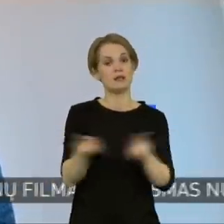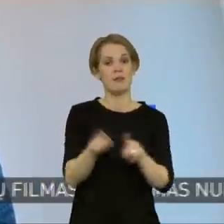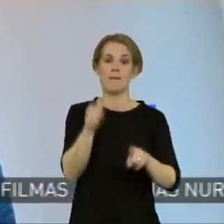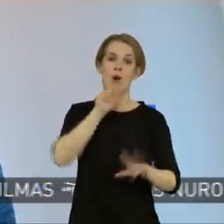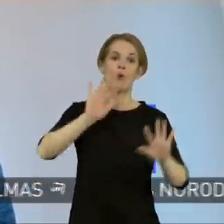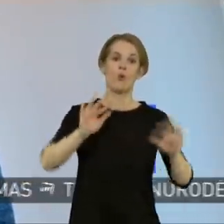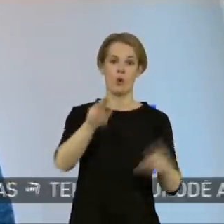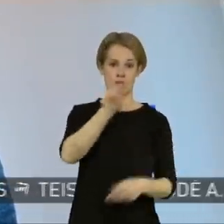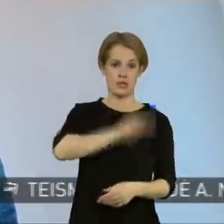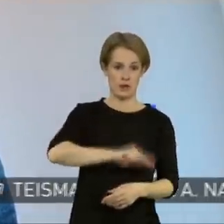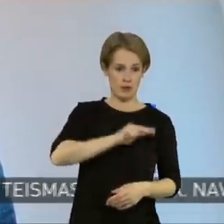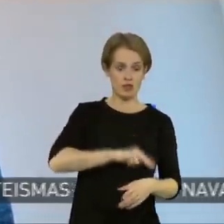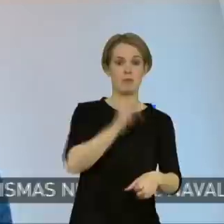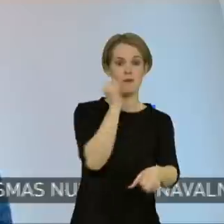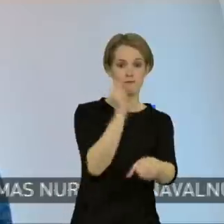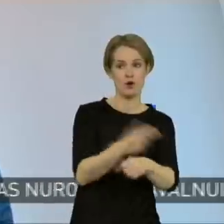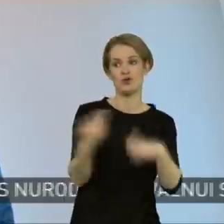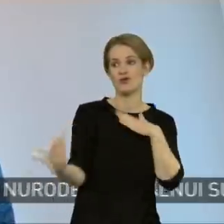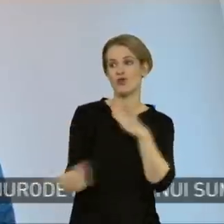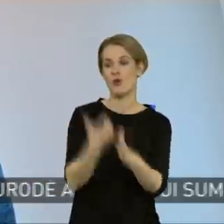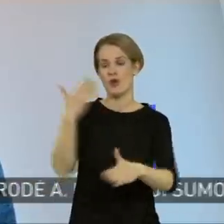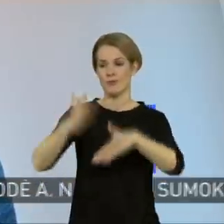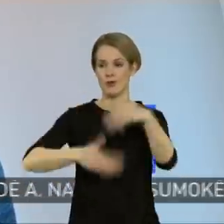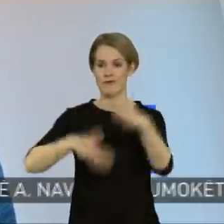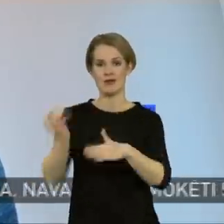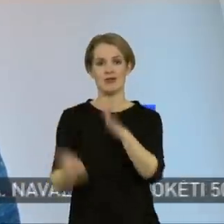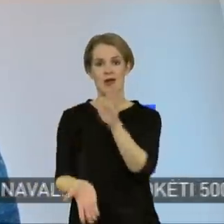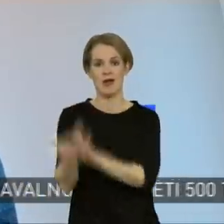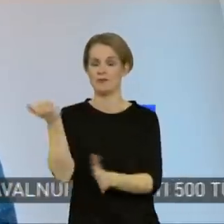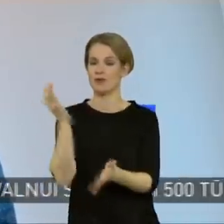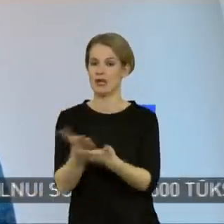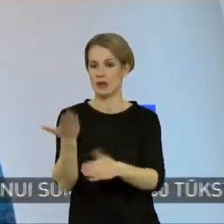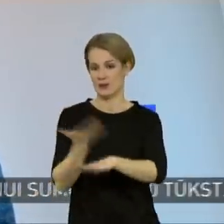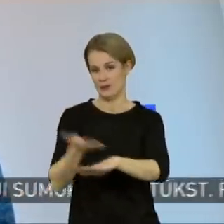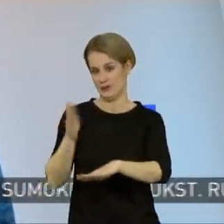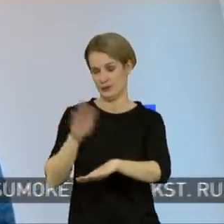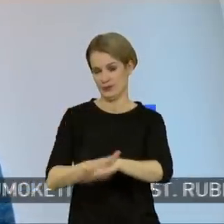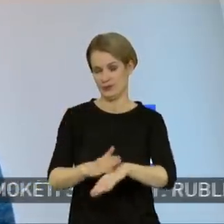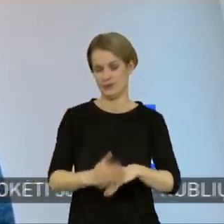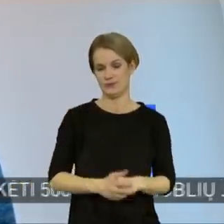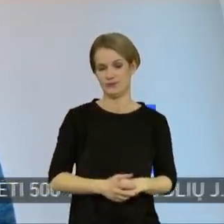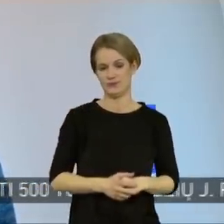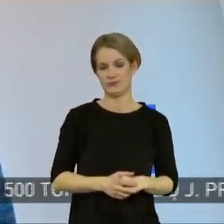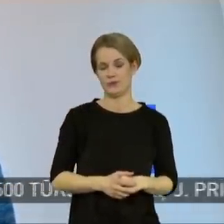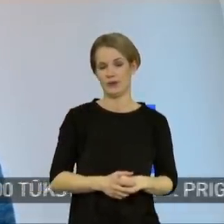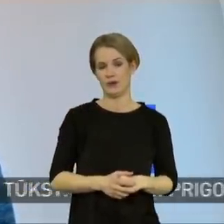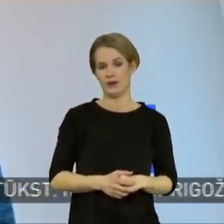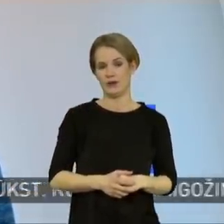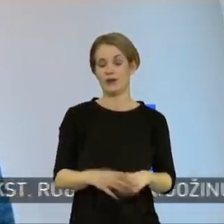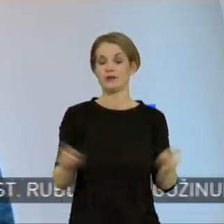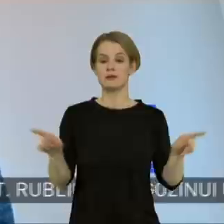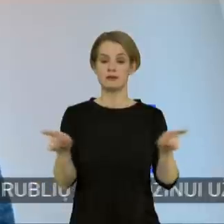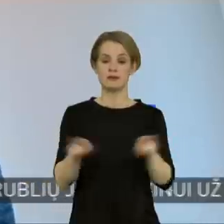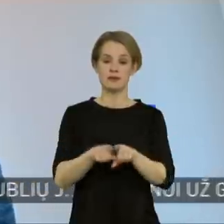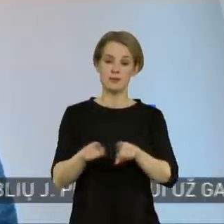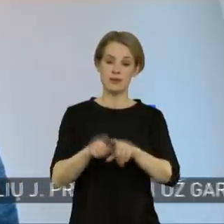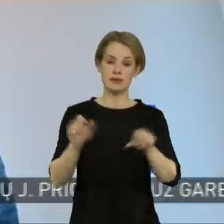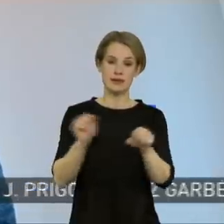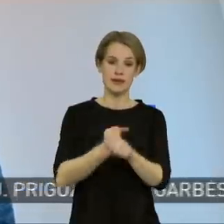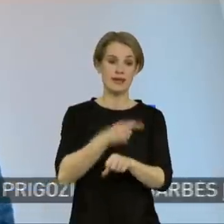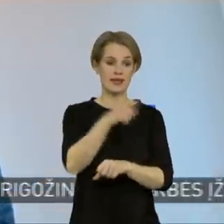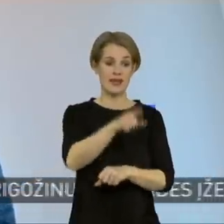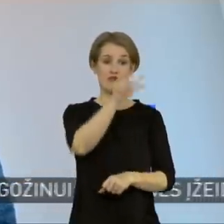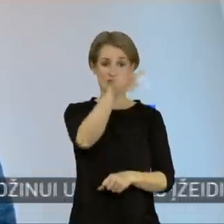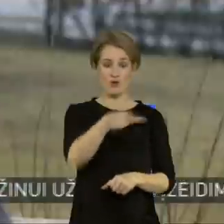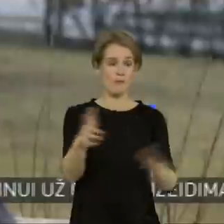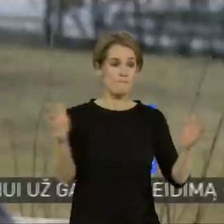ieškom priemonių, tai prisipažįstu, šiai dienai dar neturime konkrečių, kaip paskatinti, kad jie neiškristų